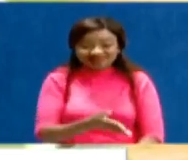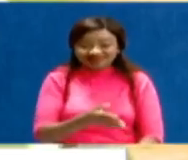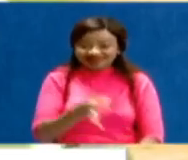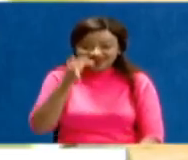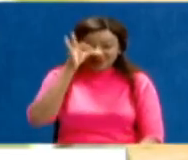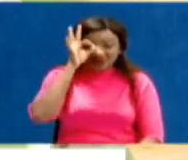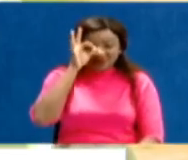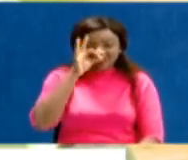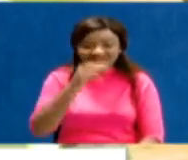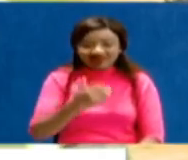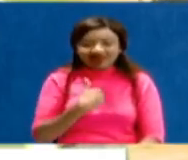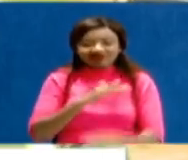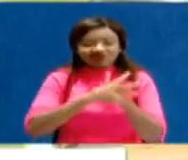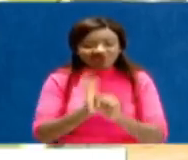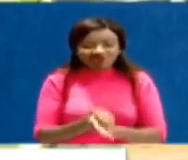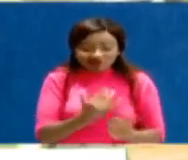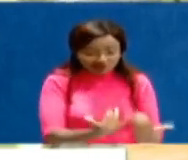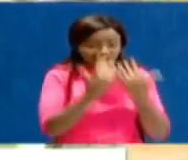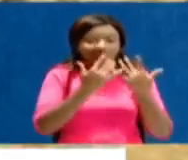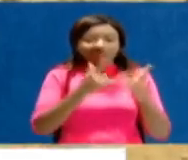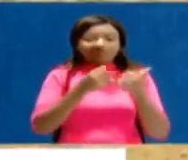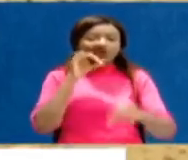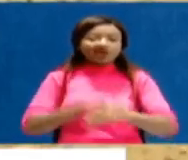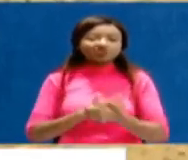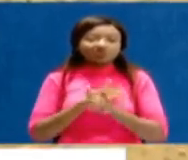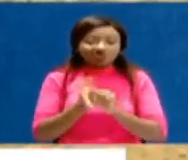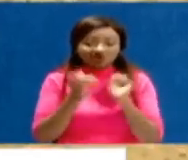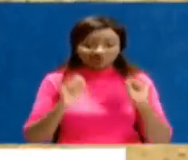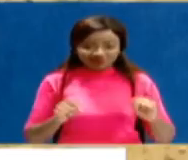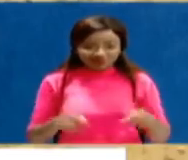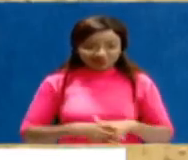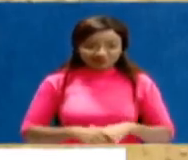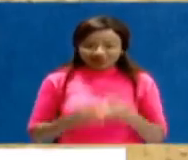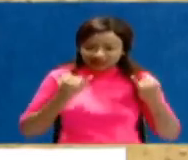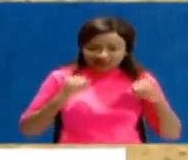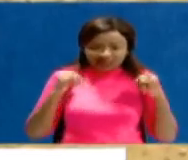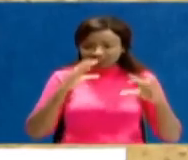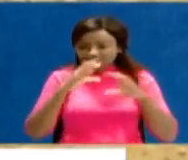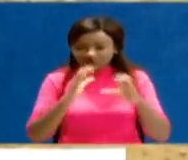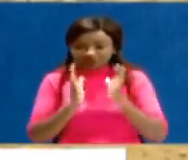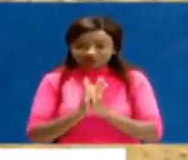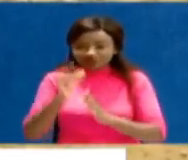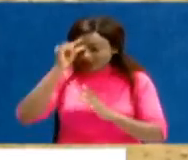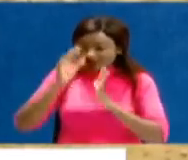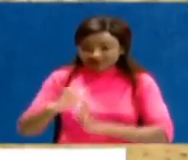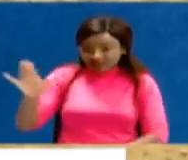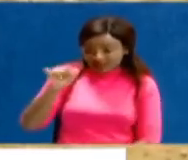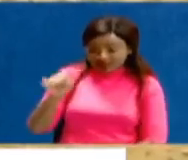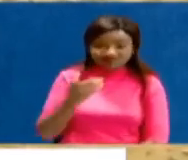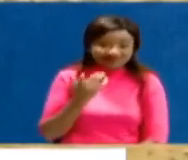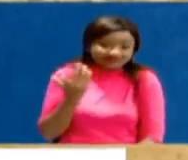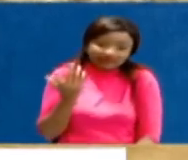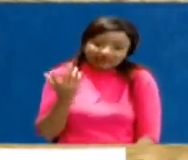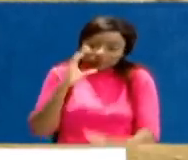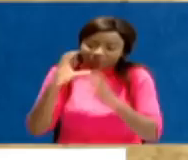tena umefuruta hiyo vumbi ukutane na corona. Juhudi za kuzungumza na gavana wa kaunti ya Trans Nzoia Patrick Kahemba ziligonga